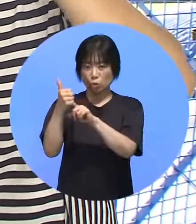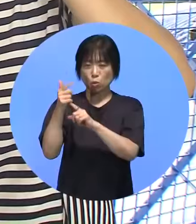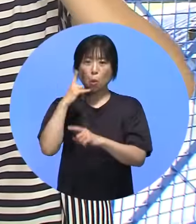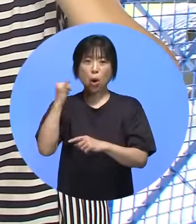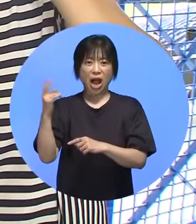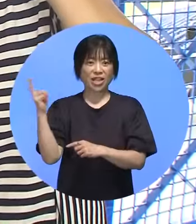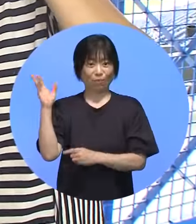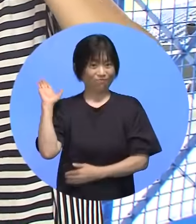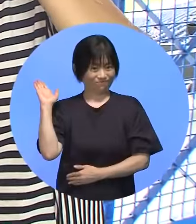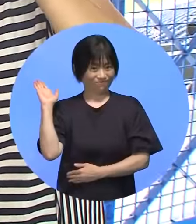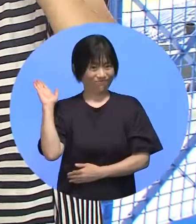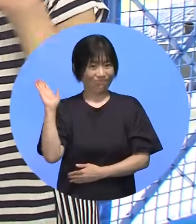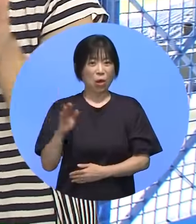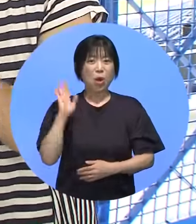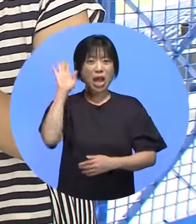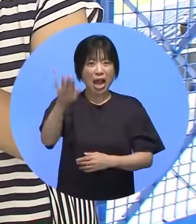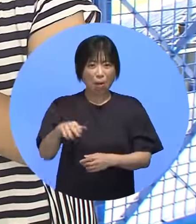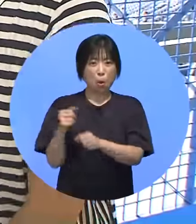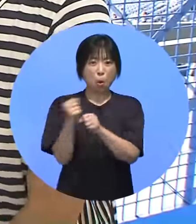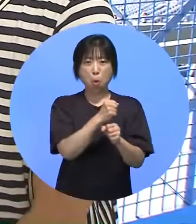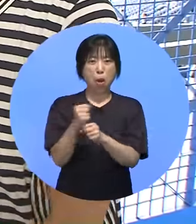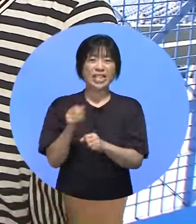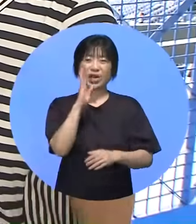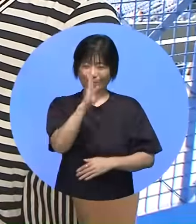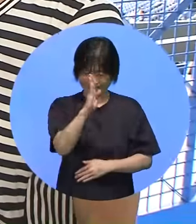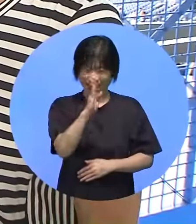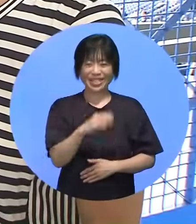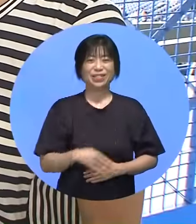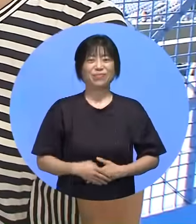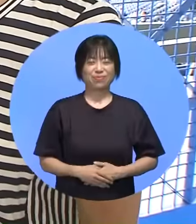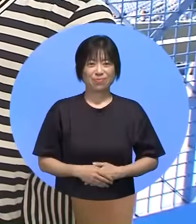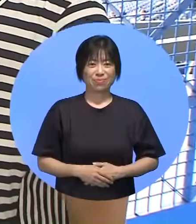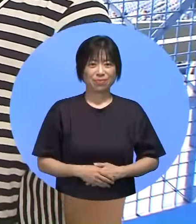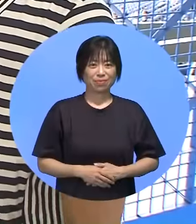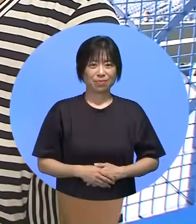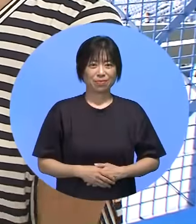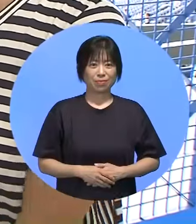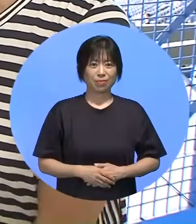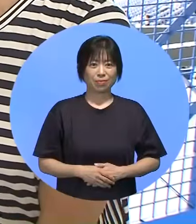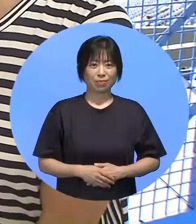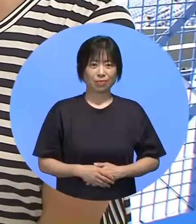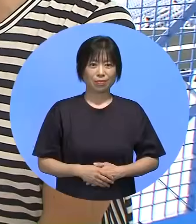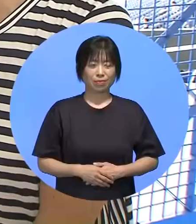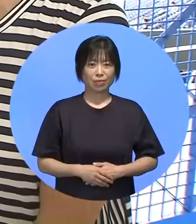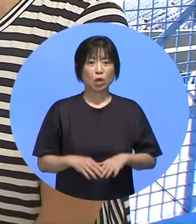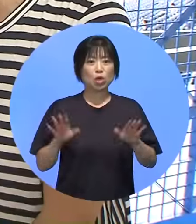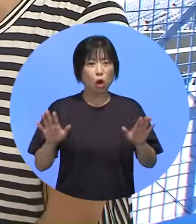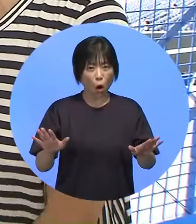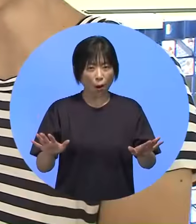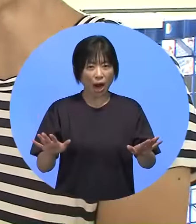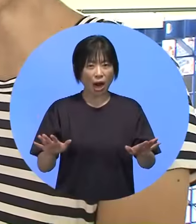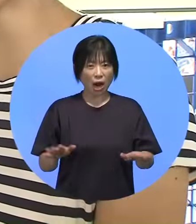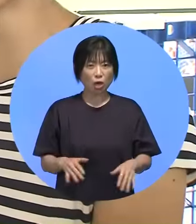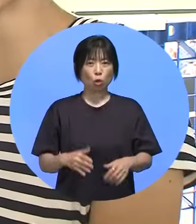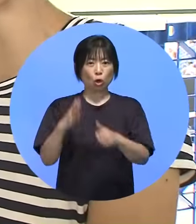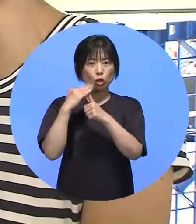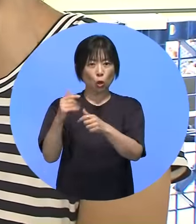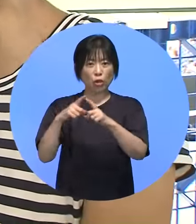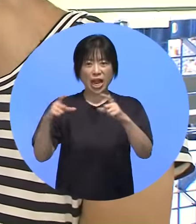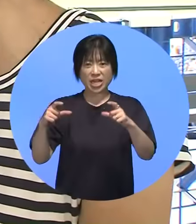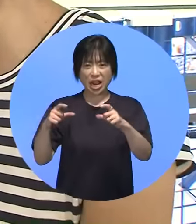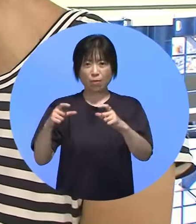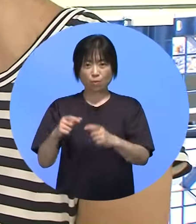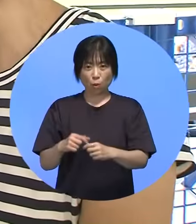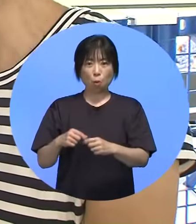大阪を応援してくださいね招待席を応募して自由的になんで初めてを自由